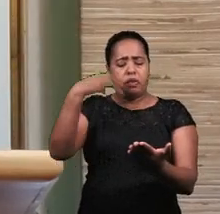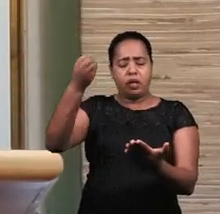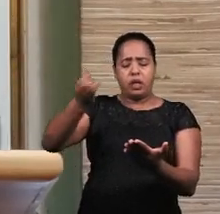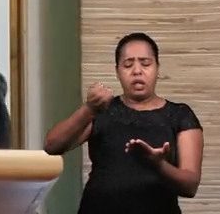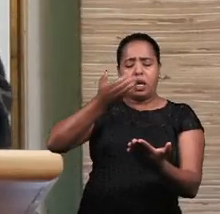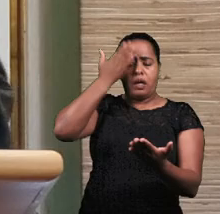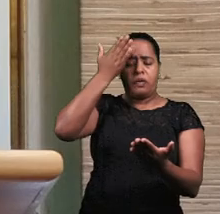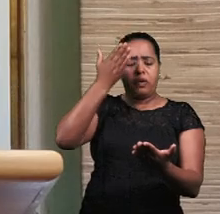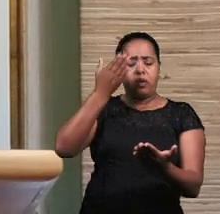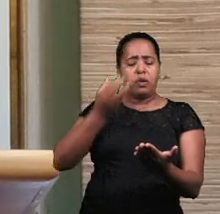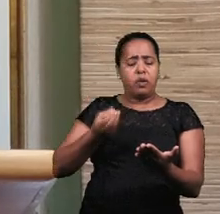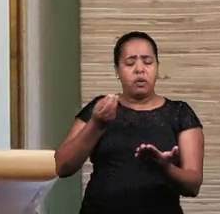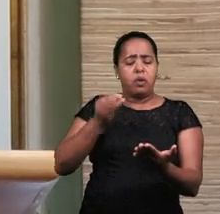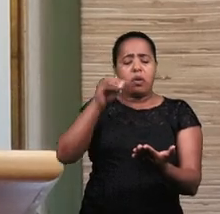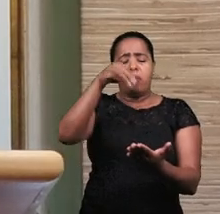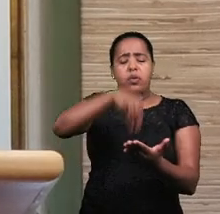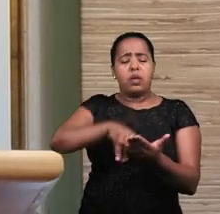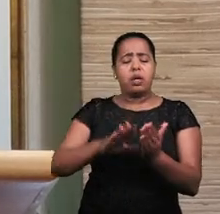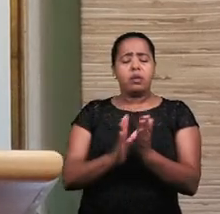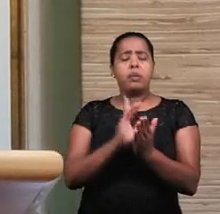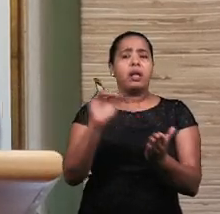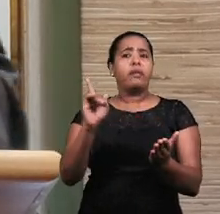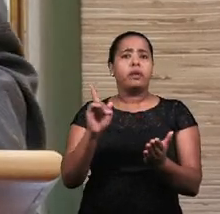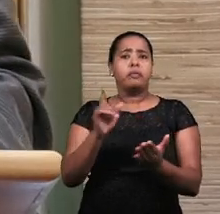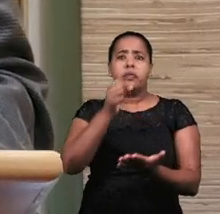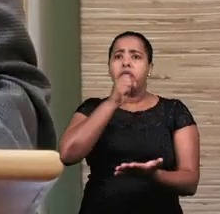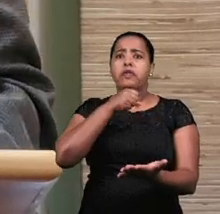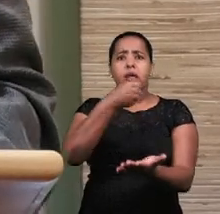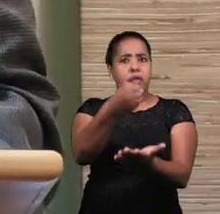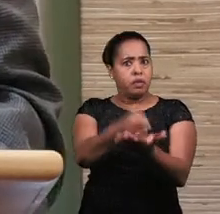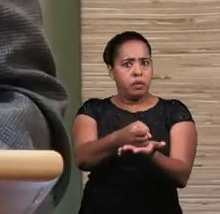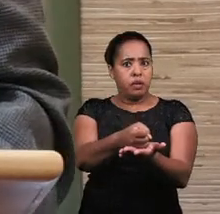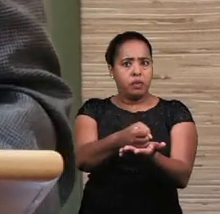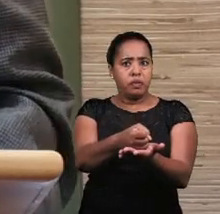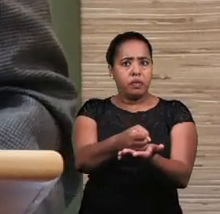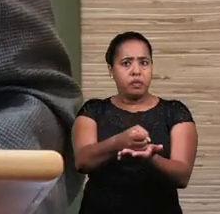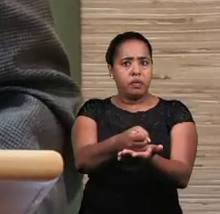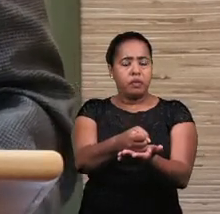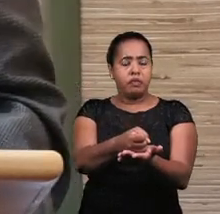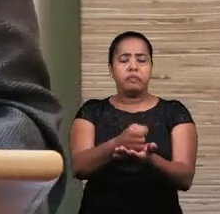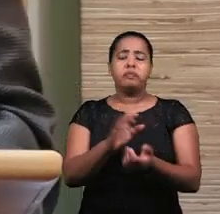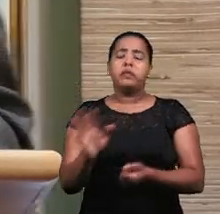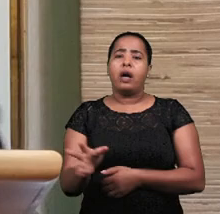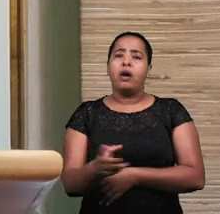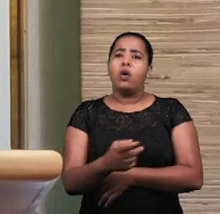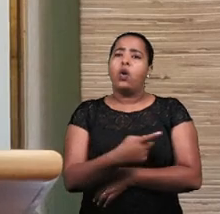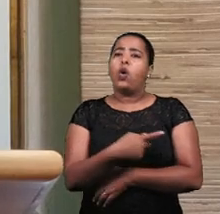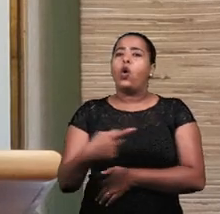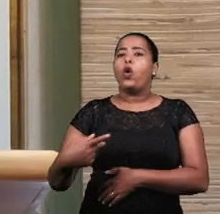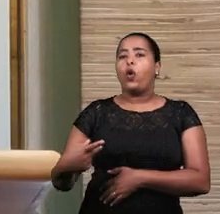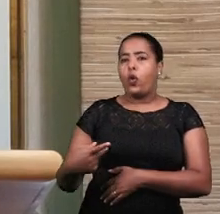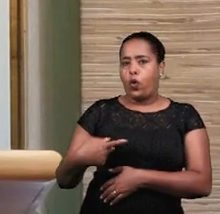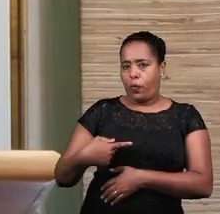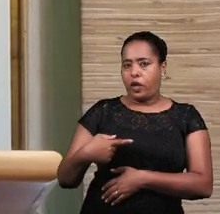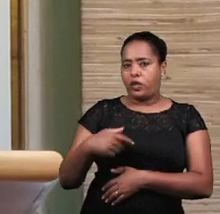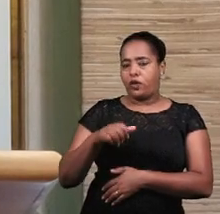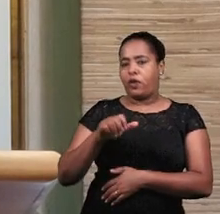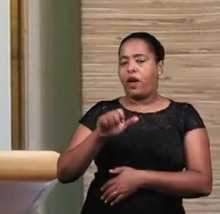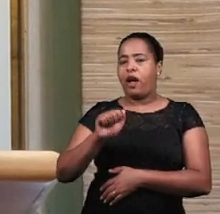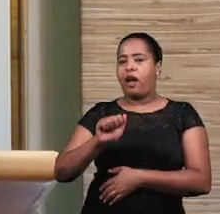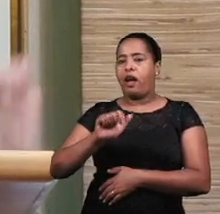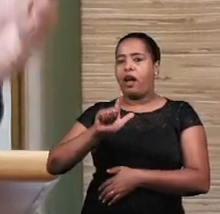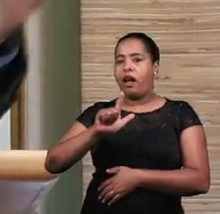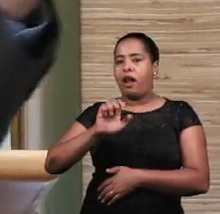étaient à partir de l'Ancien Testament. Donc, le pasteur Brésil a parlé à propos